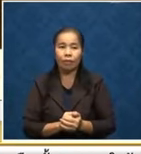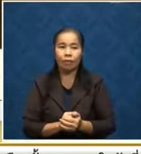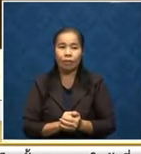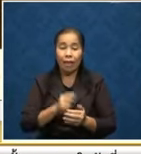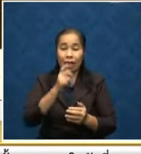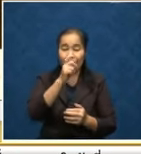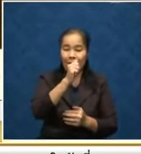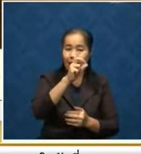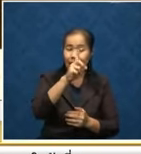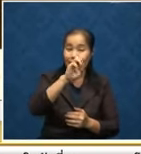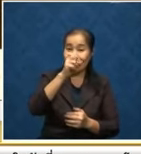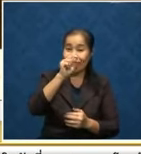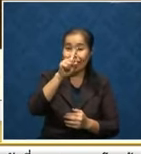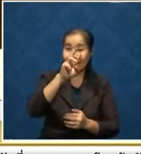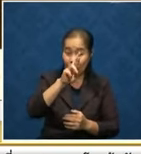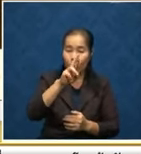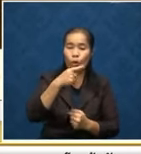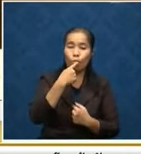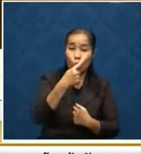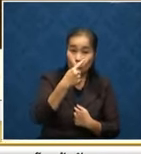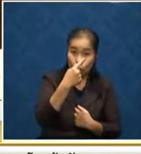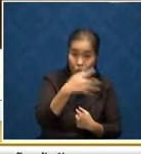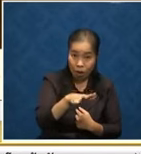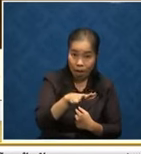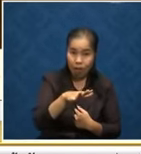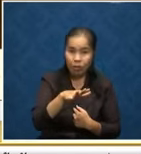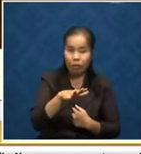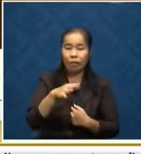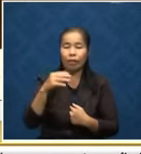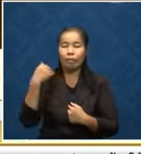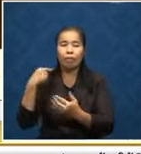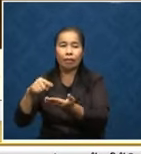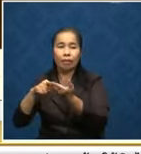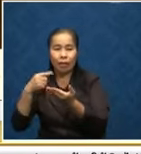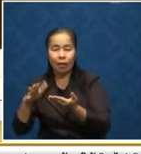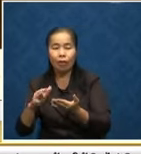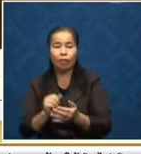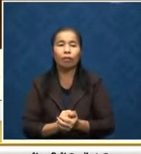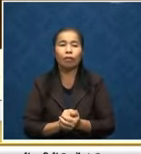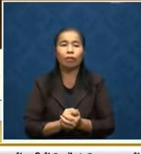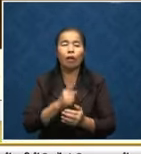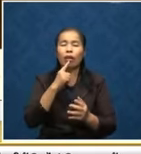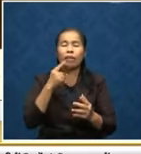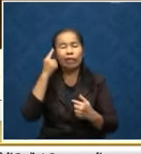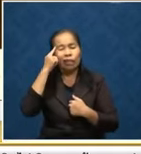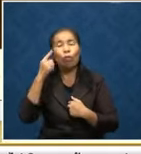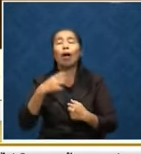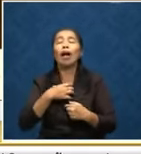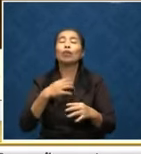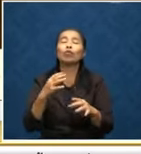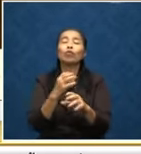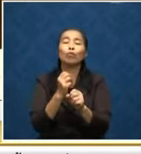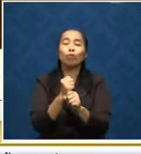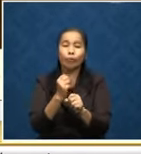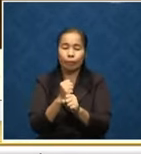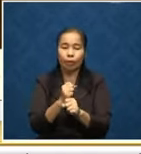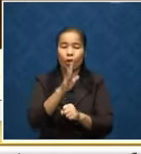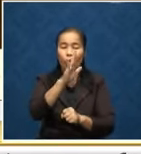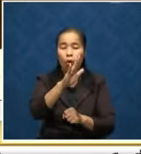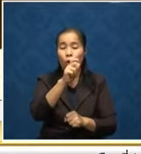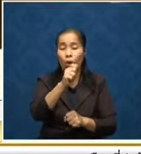ศรได้พูดแล้วก็ท่านจุรพันธ์ก็เสนอผมอยากเป็นข้อสรุปก็แล้วกันครับจากท่านอดิศ